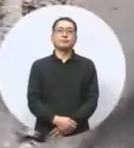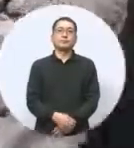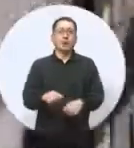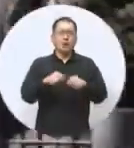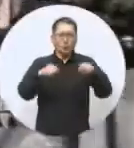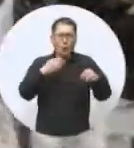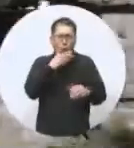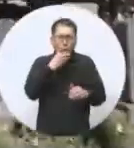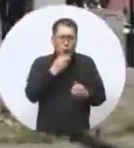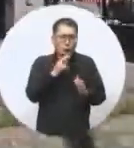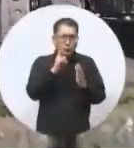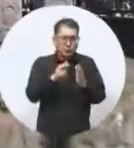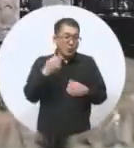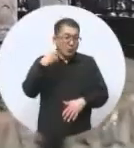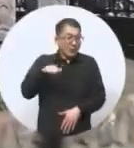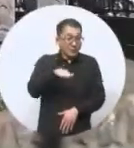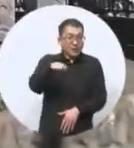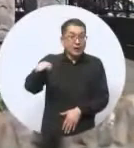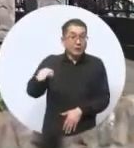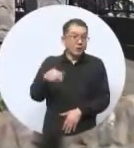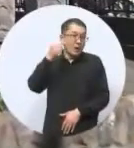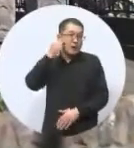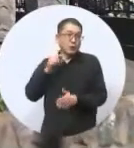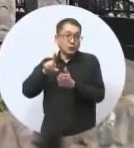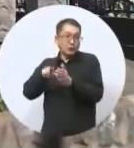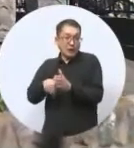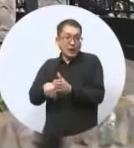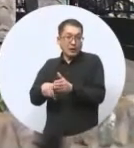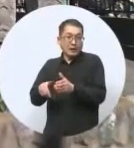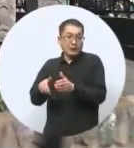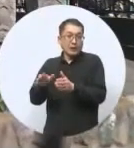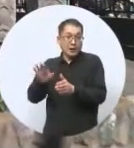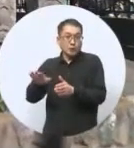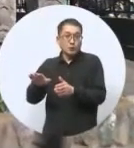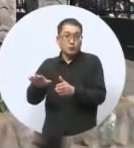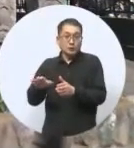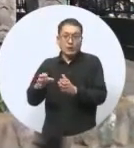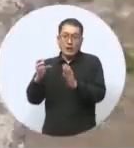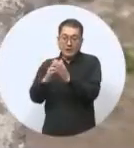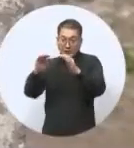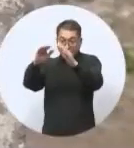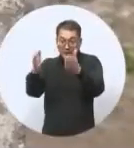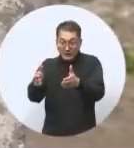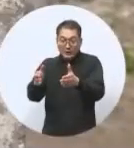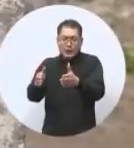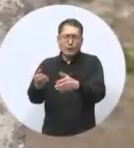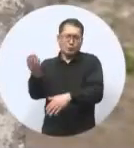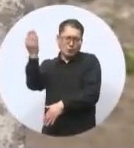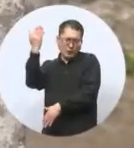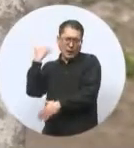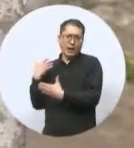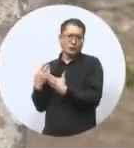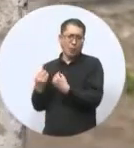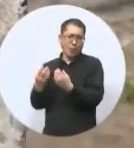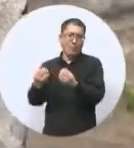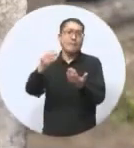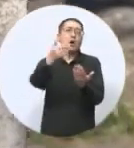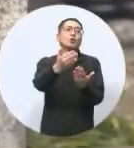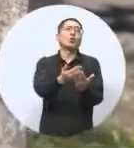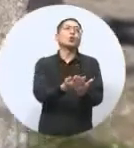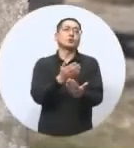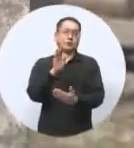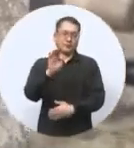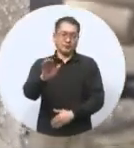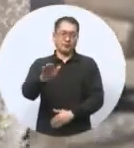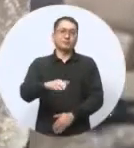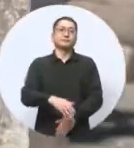長福寺の南側には江戸時代に建てられた庚申塔や道祖神が昔の趣のまま残され